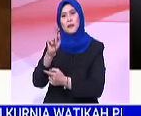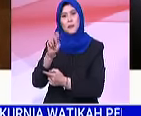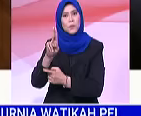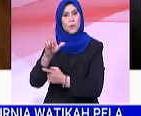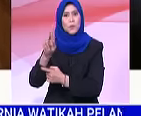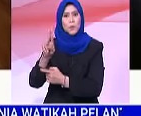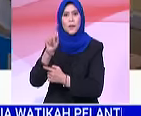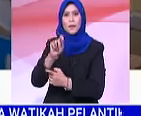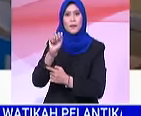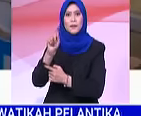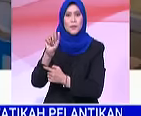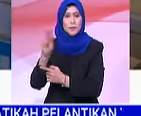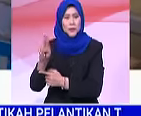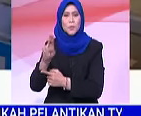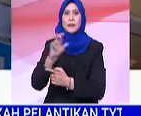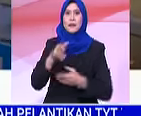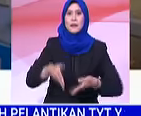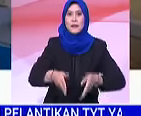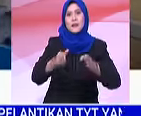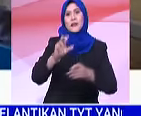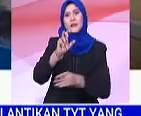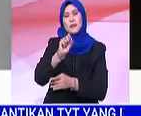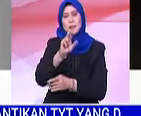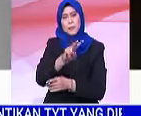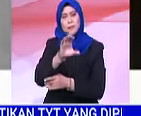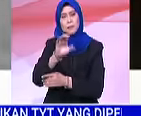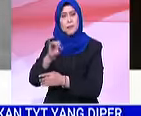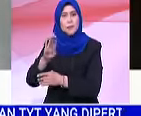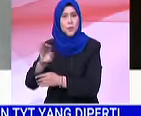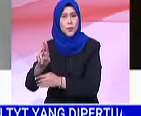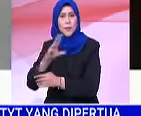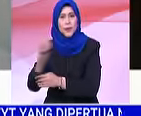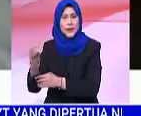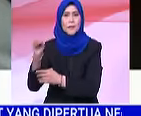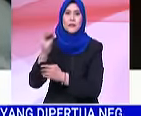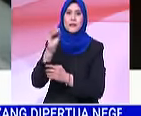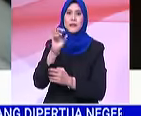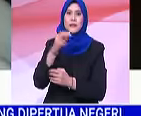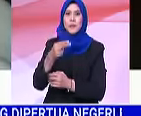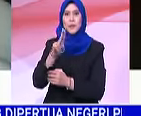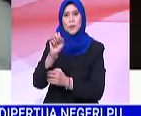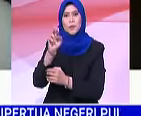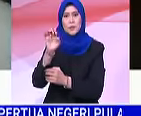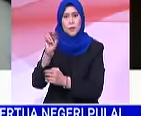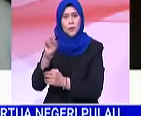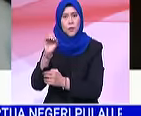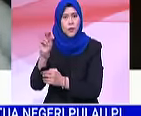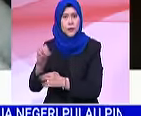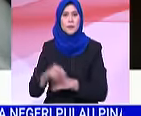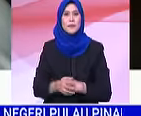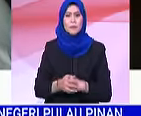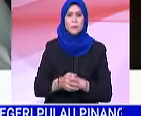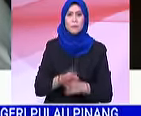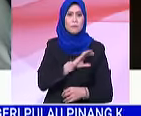berdekatan Simpang Jepak, Jalan Sibiu dan Jalan Tun Hussein On. Memang pemeriksaan polis ini saya minta diorang misi mau